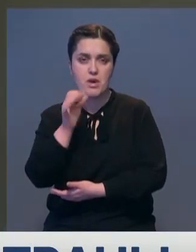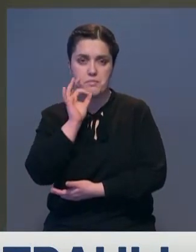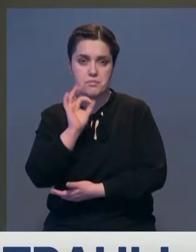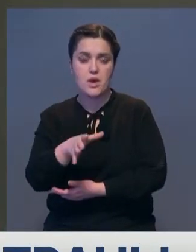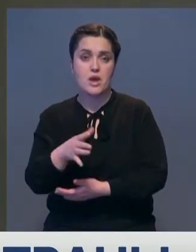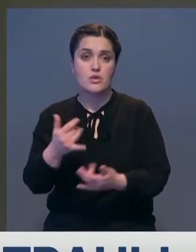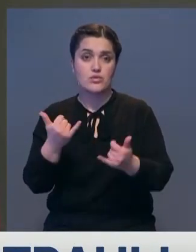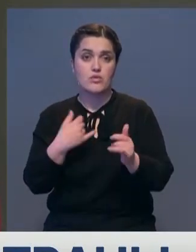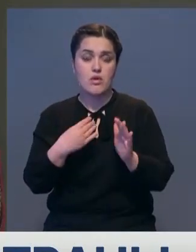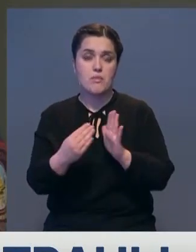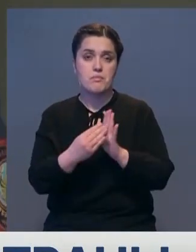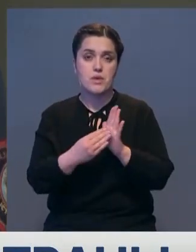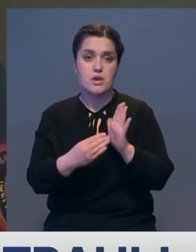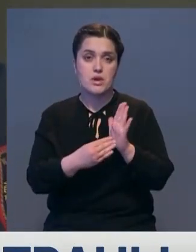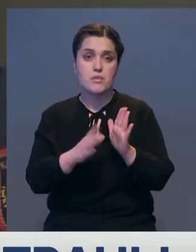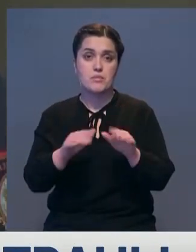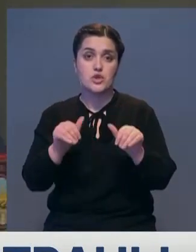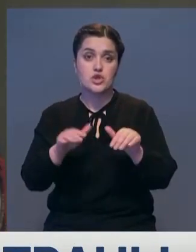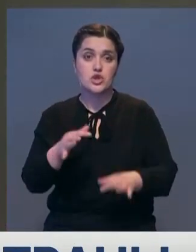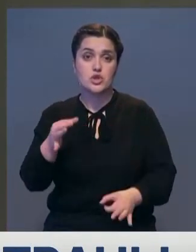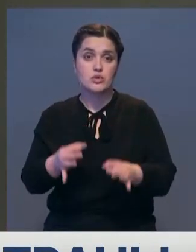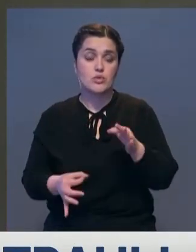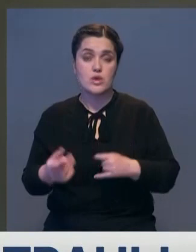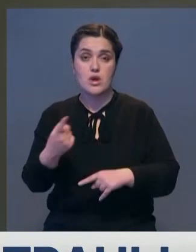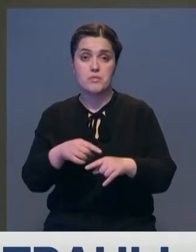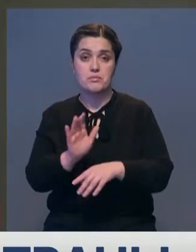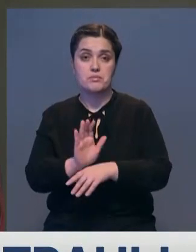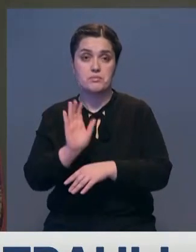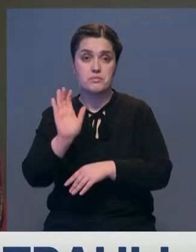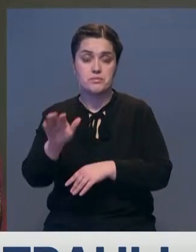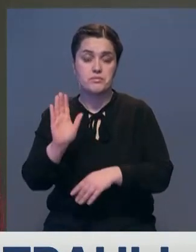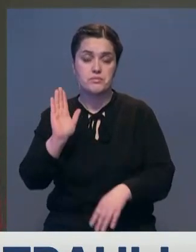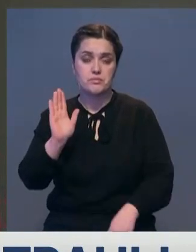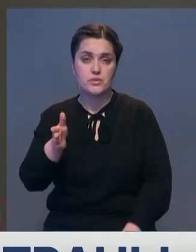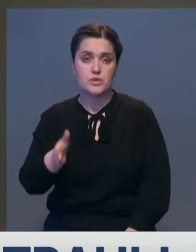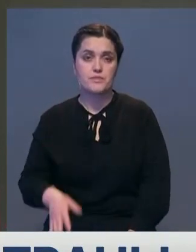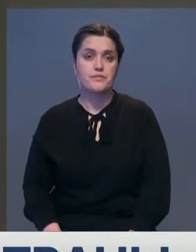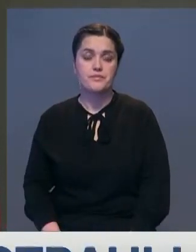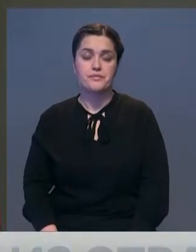Сейчас составляется протокол, и по решению суда выдворяем за пределы Республики Казахстан.